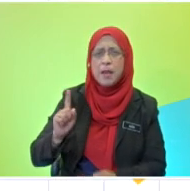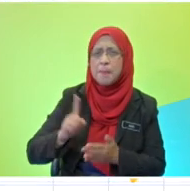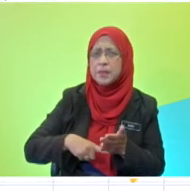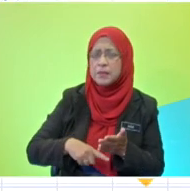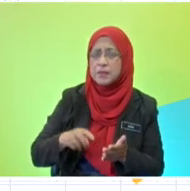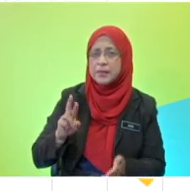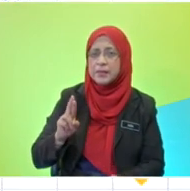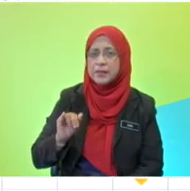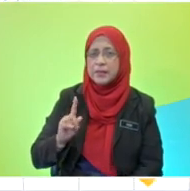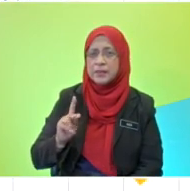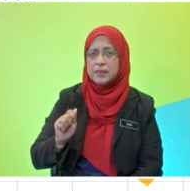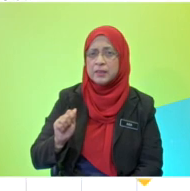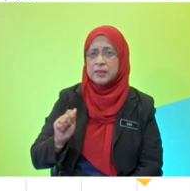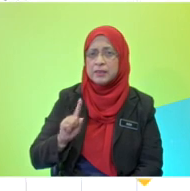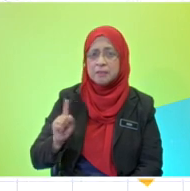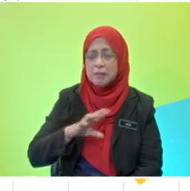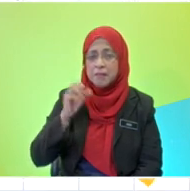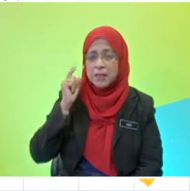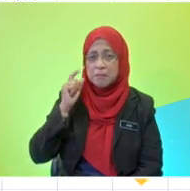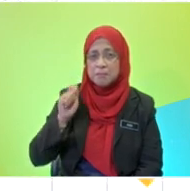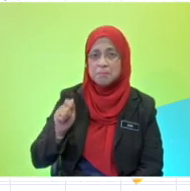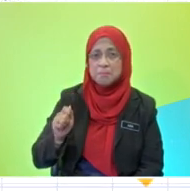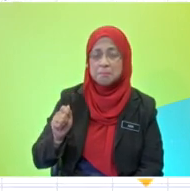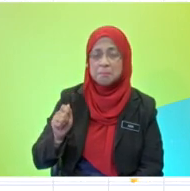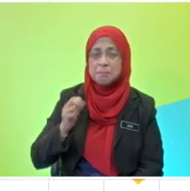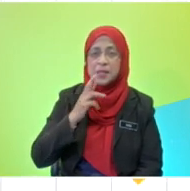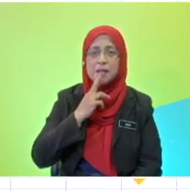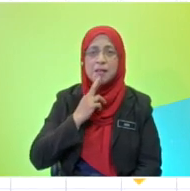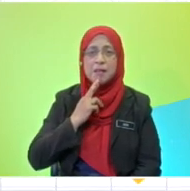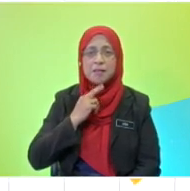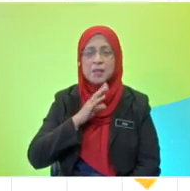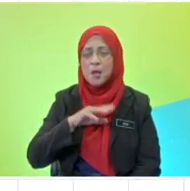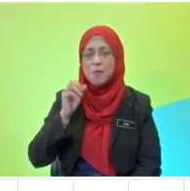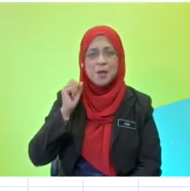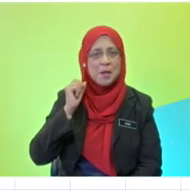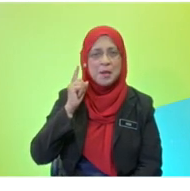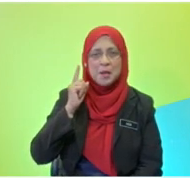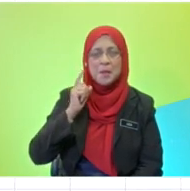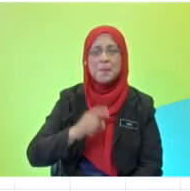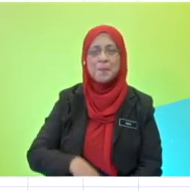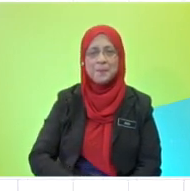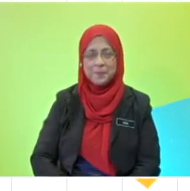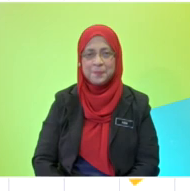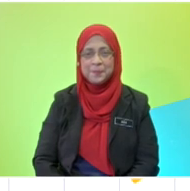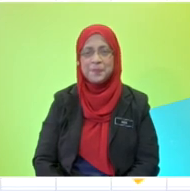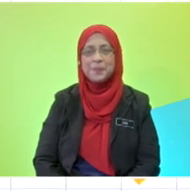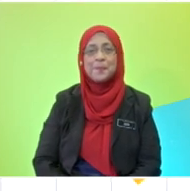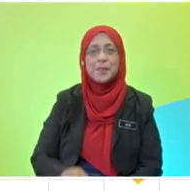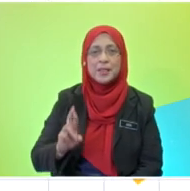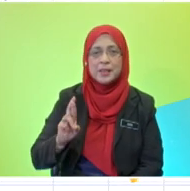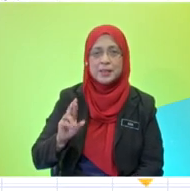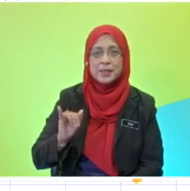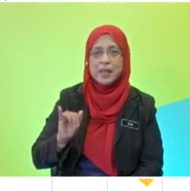tidak ya pernah dengar atau enggak Oke kalau tak paham jawab tak paham ya Eh saya pikir sendiri memerah ini ah enggak paham lagi apa itu